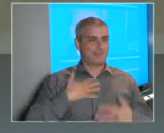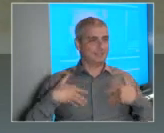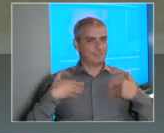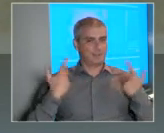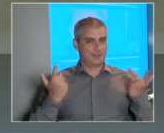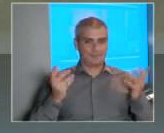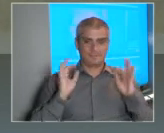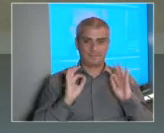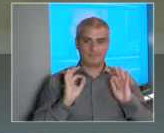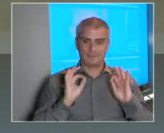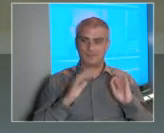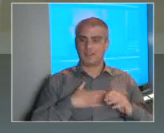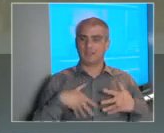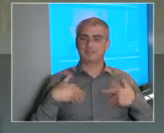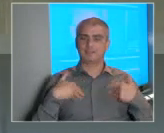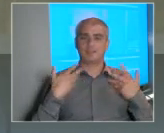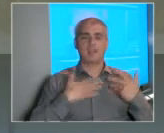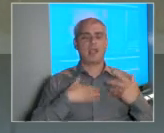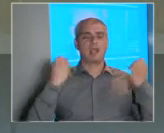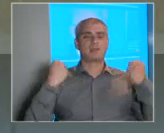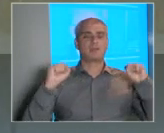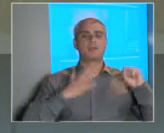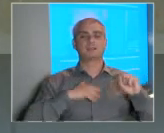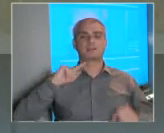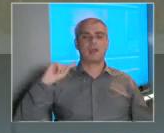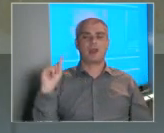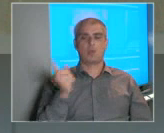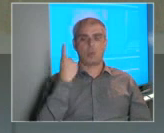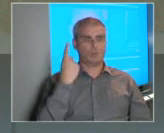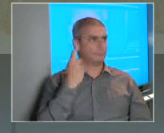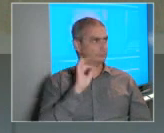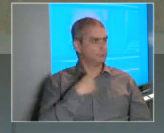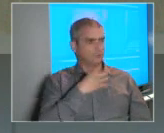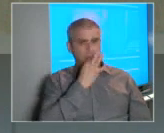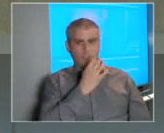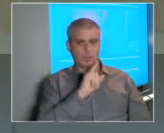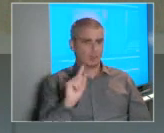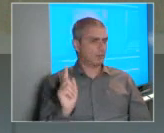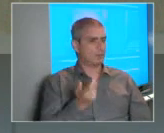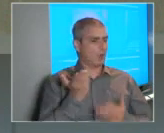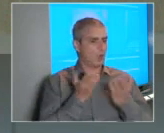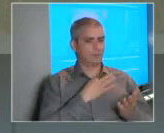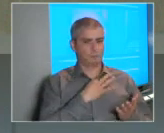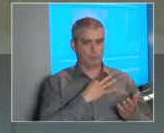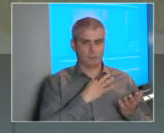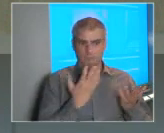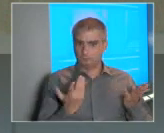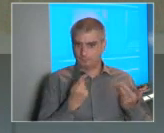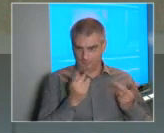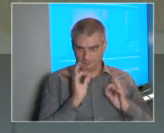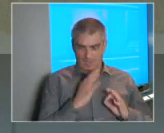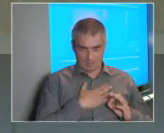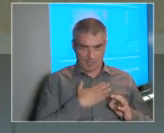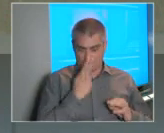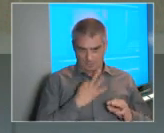שמח, בסדר גמור. חג שמח, חג דמוקרטיה שמח לכולנו. בדיוק, אני שואל כאן את כל אורחי, עד כמה זה עדיין